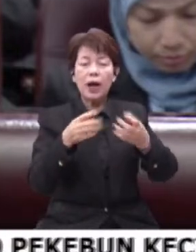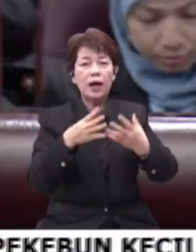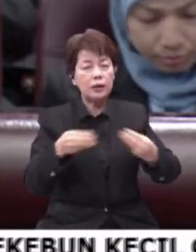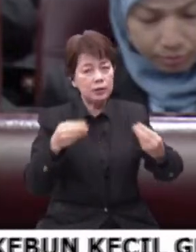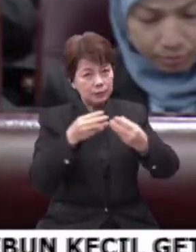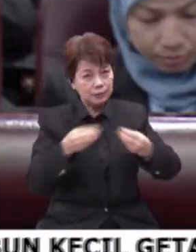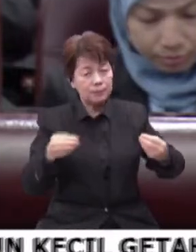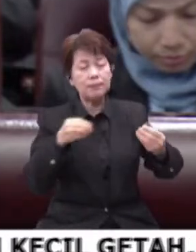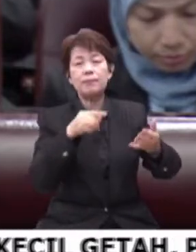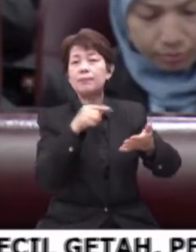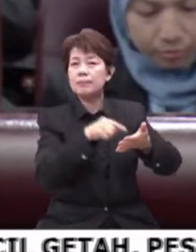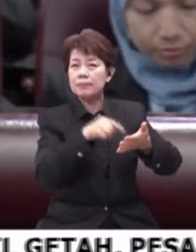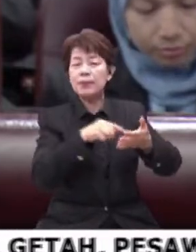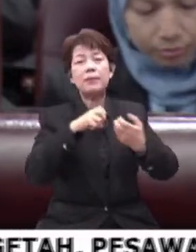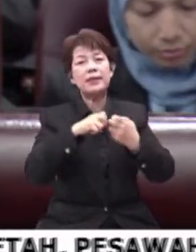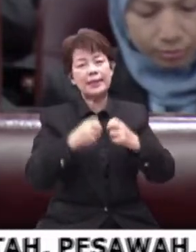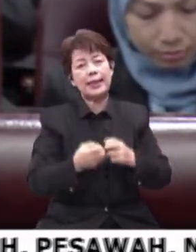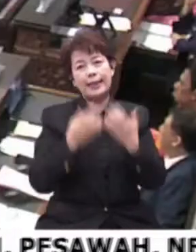ini